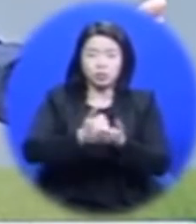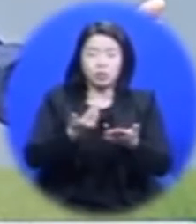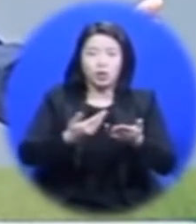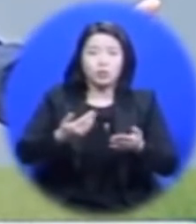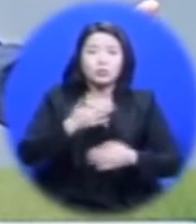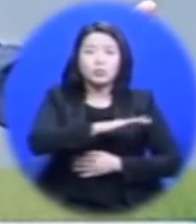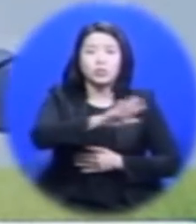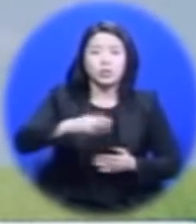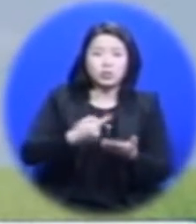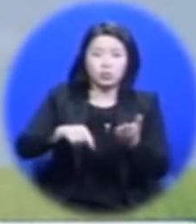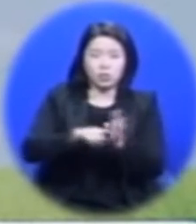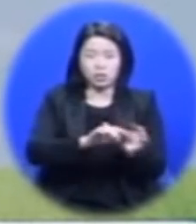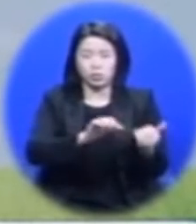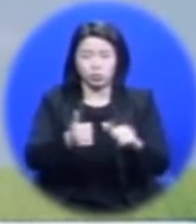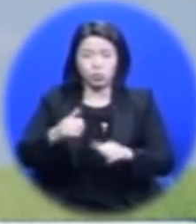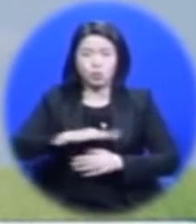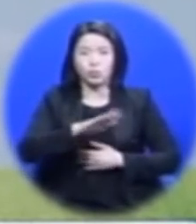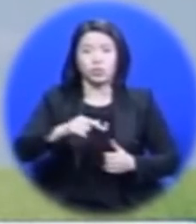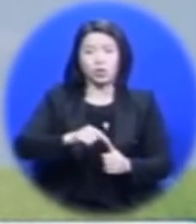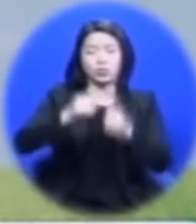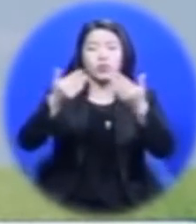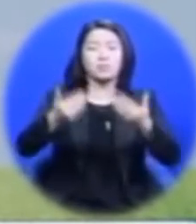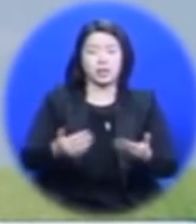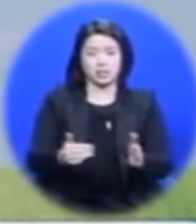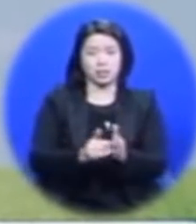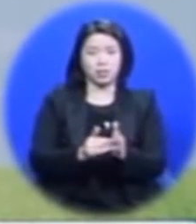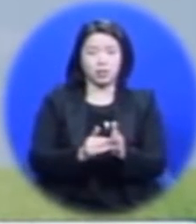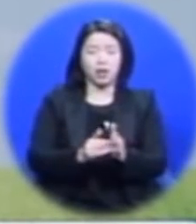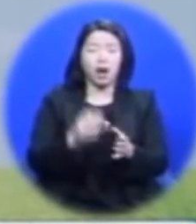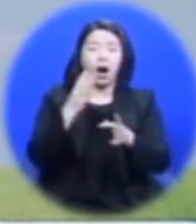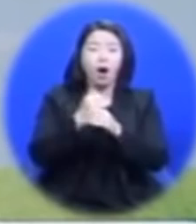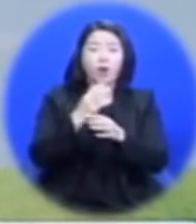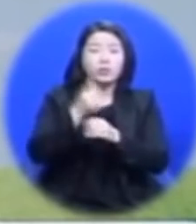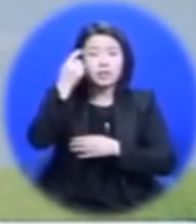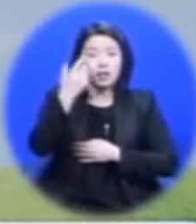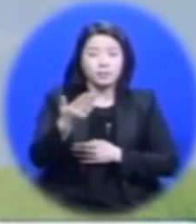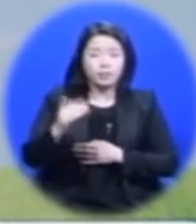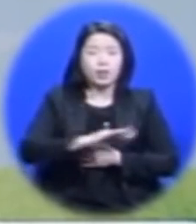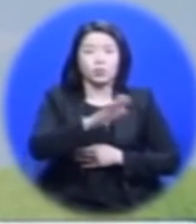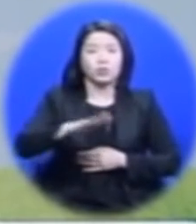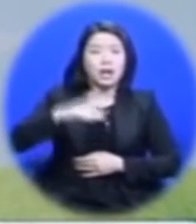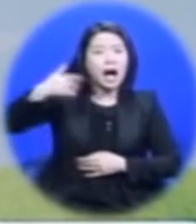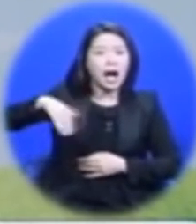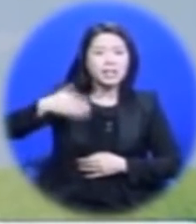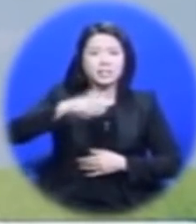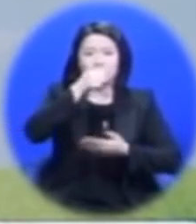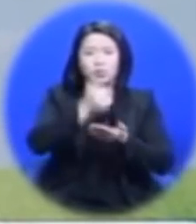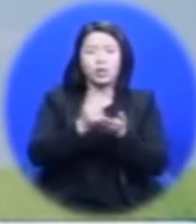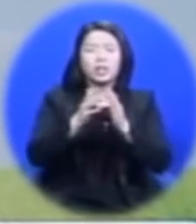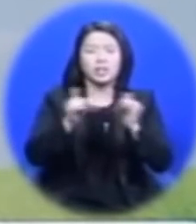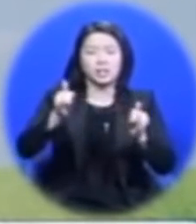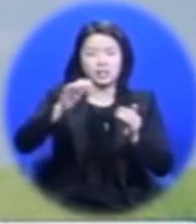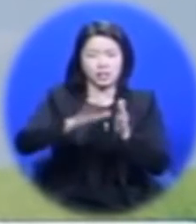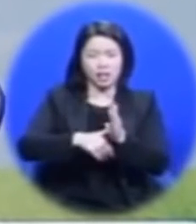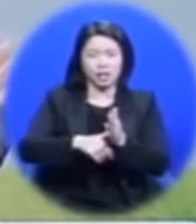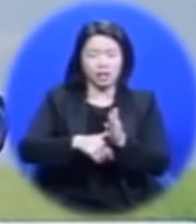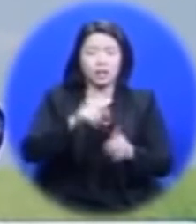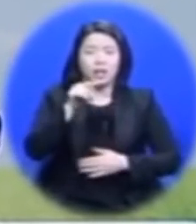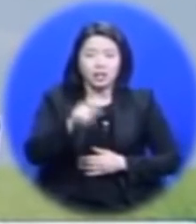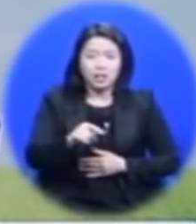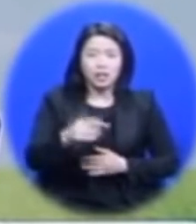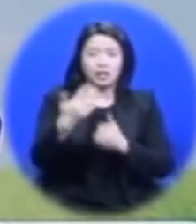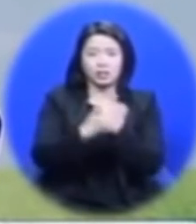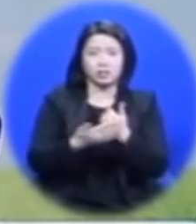위해 죽으시고 우리가 구원 받은 거예요. 언제 그랬다고요? 우리가 아직 죄인 되었을 때. 이게